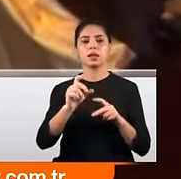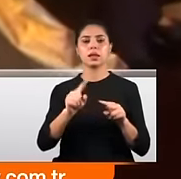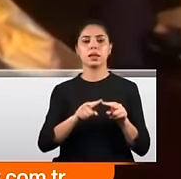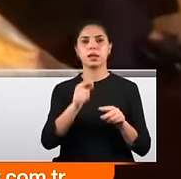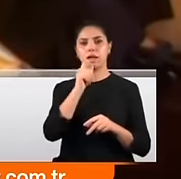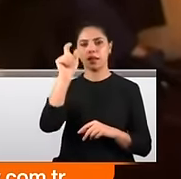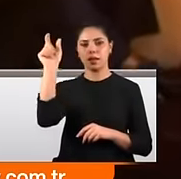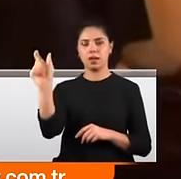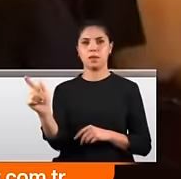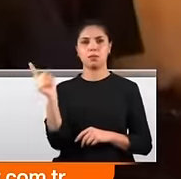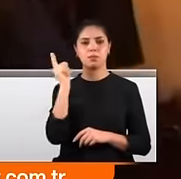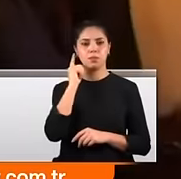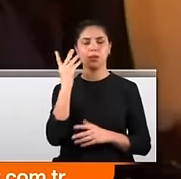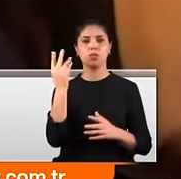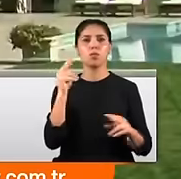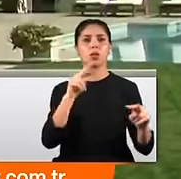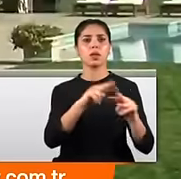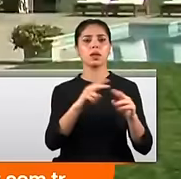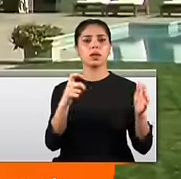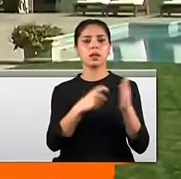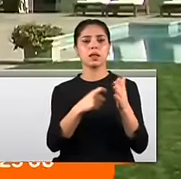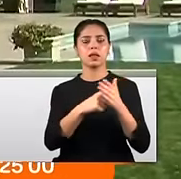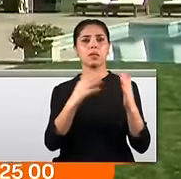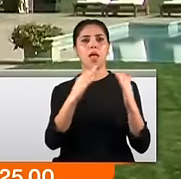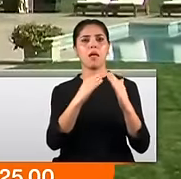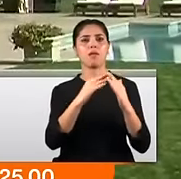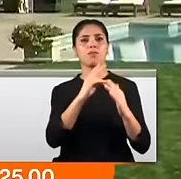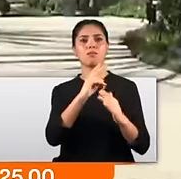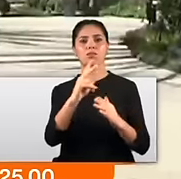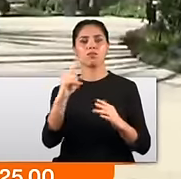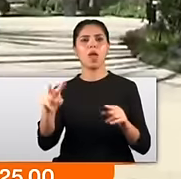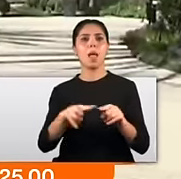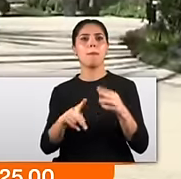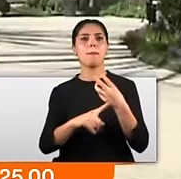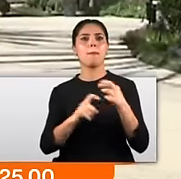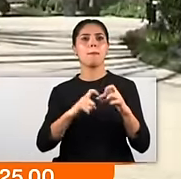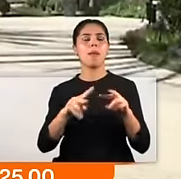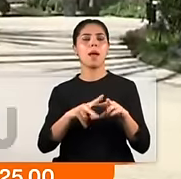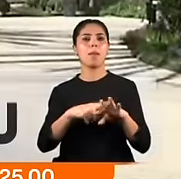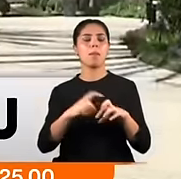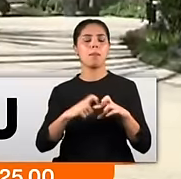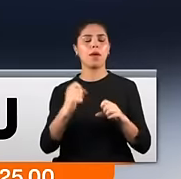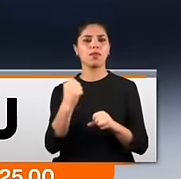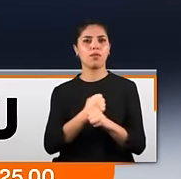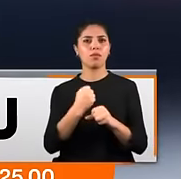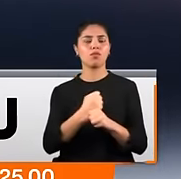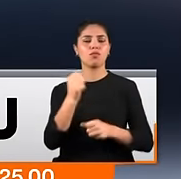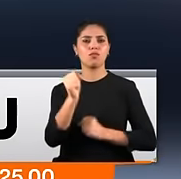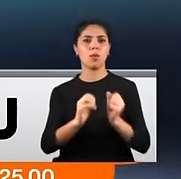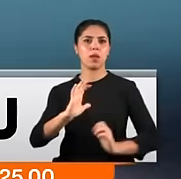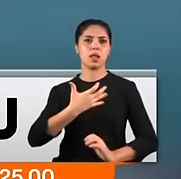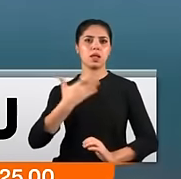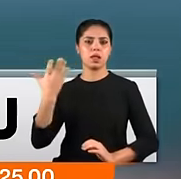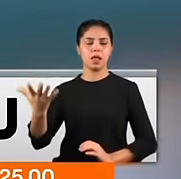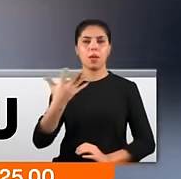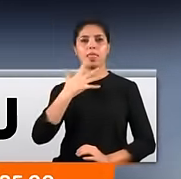olarak tanınıyordu. Birçok yıldız ismin malikanesini süsleyen mermerlerin yapıldığı fabrikanın sahibiydi. En büyük tutkusu